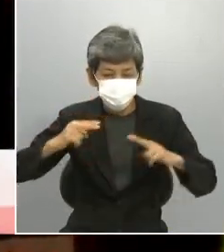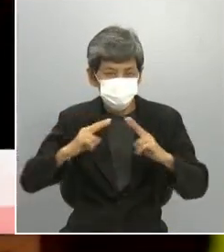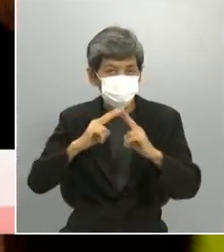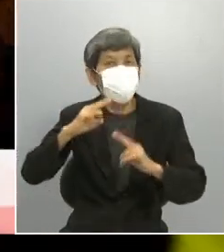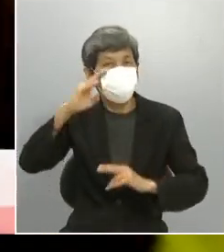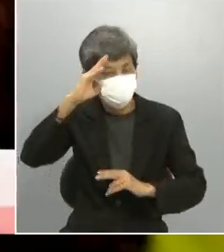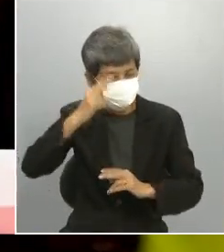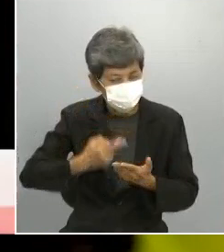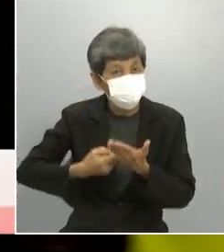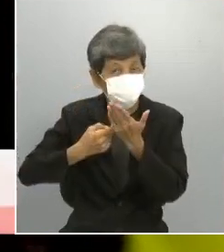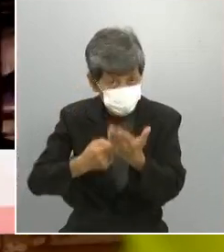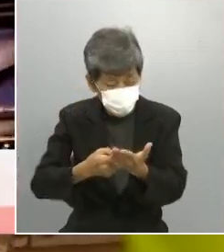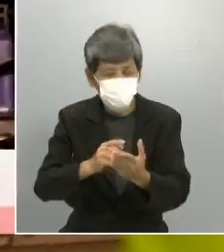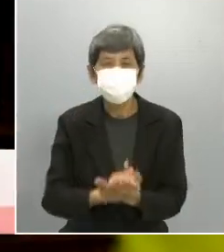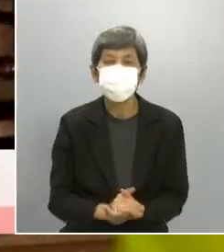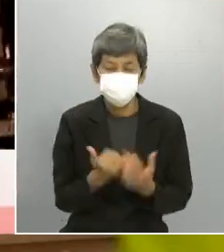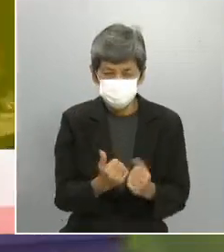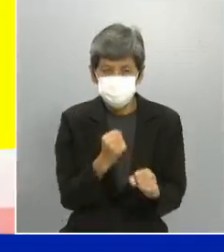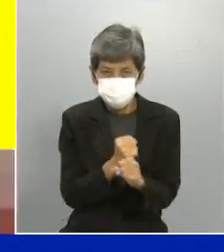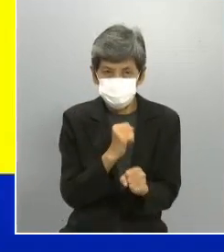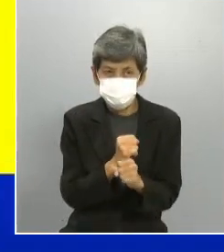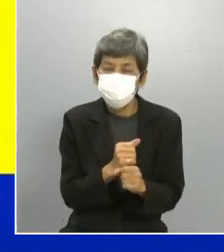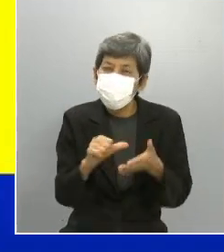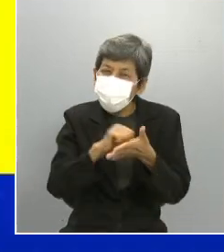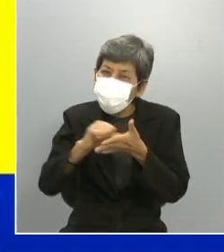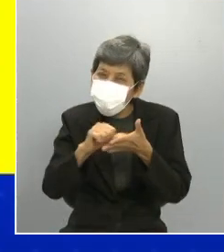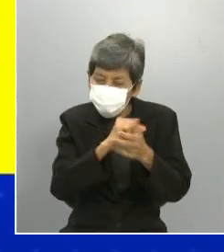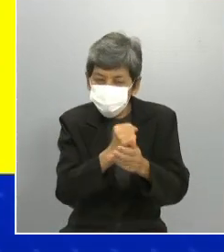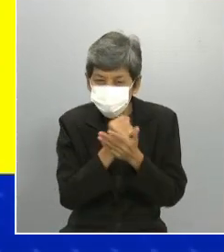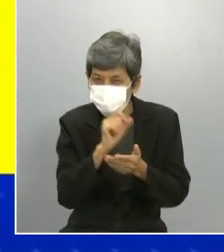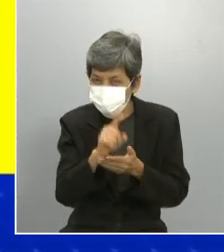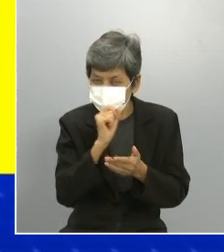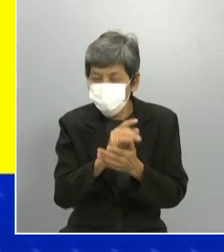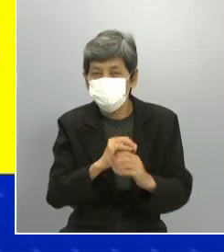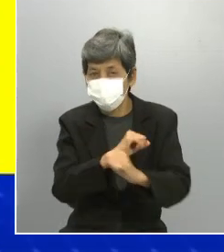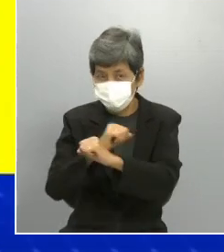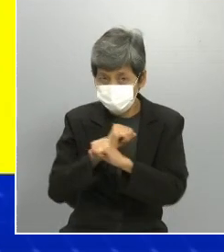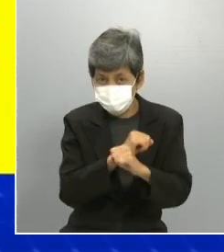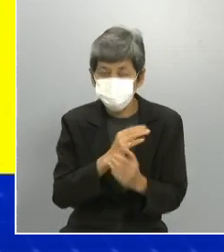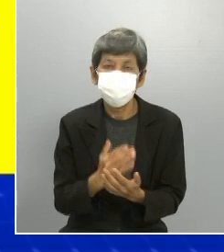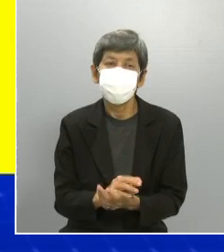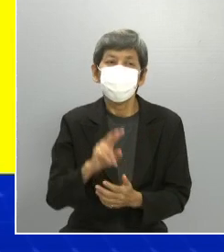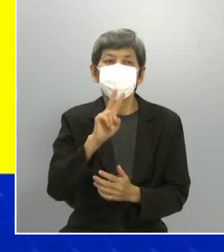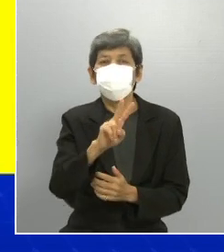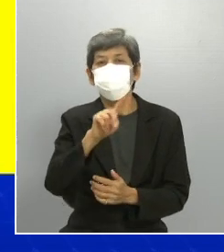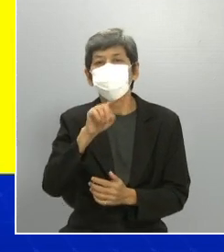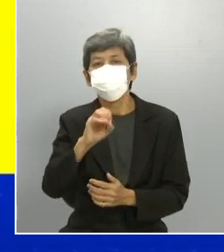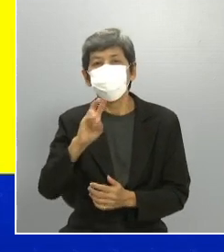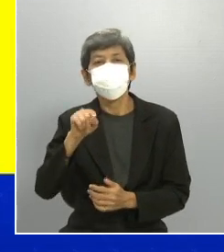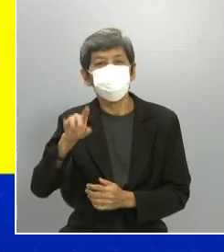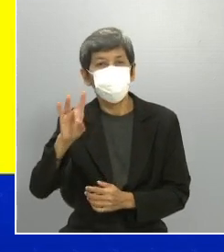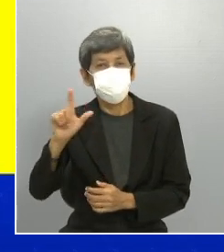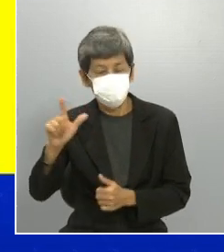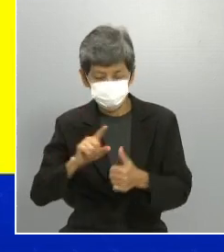กระทรวงกลาโหมโดยจะแบ่งเป็นการแก้ไขสถานการณ์ฉุกเฉินด้านความมั่นคงจำนวน 268ล้านบาท